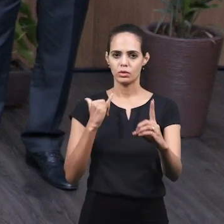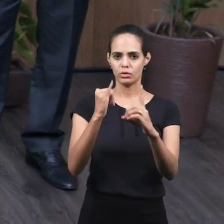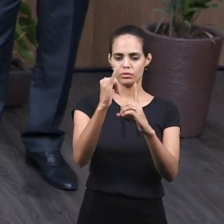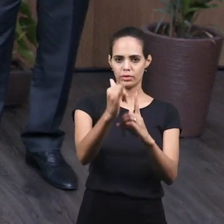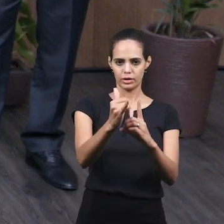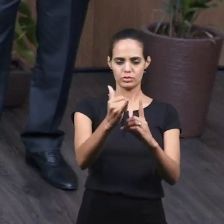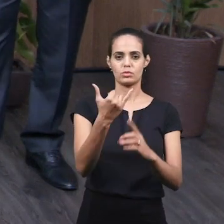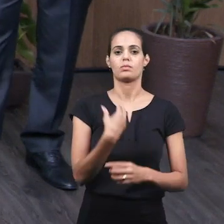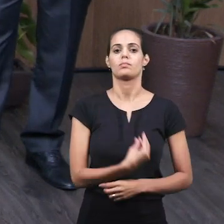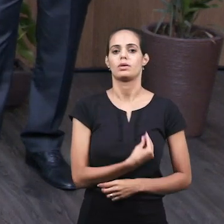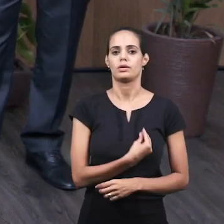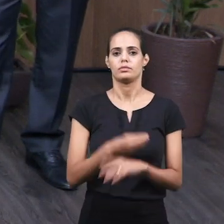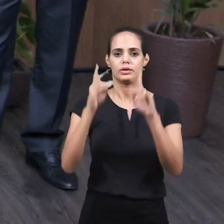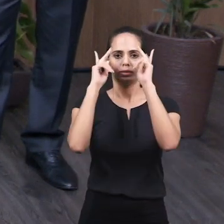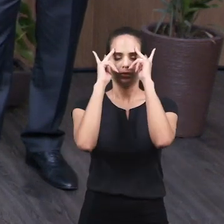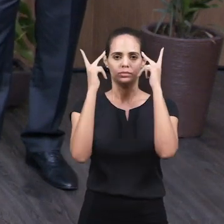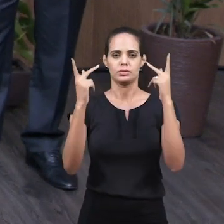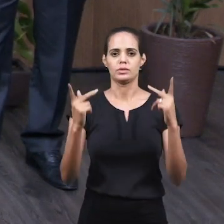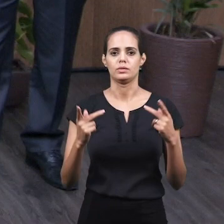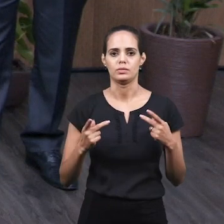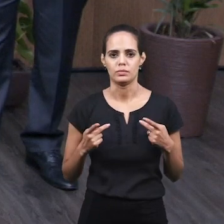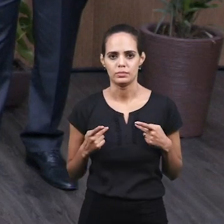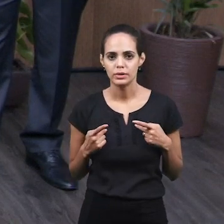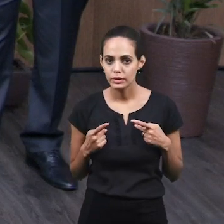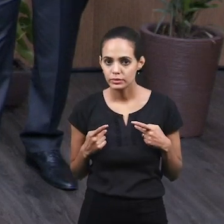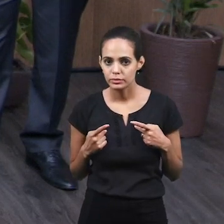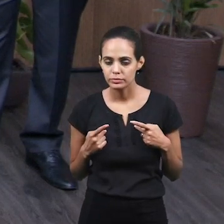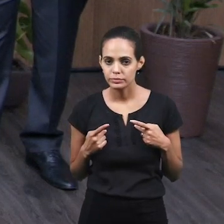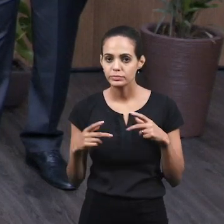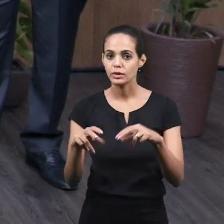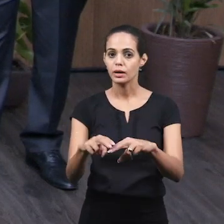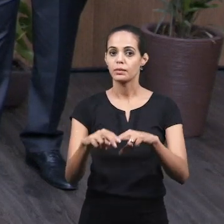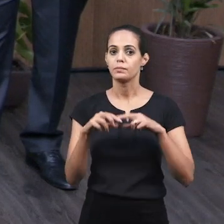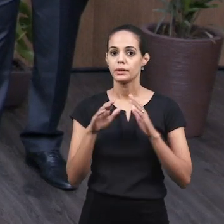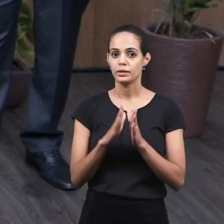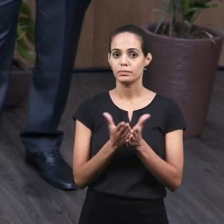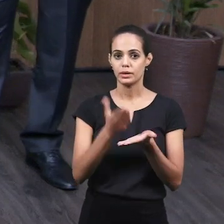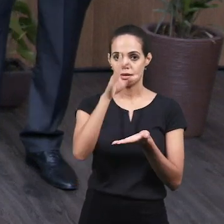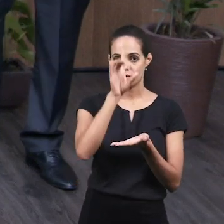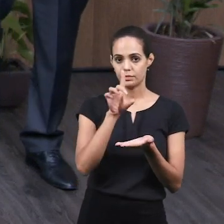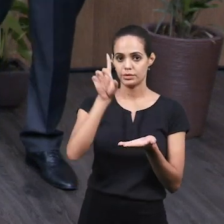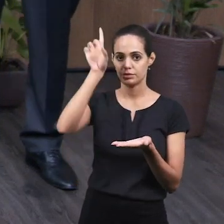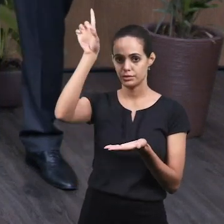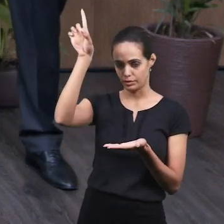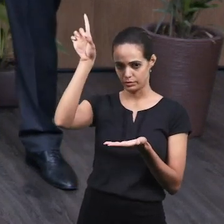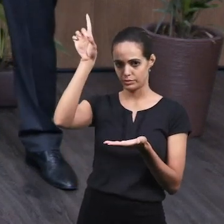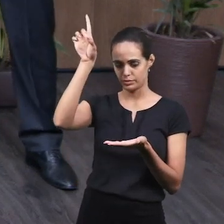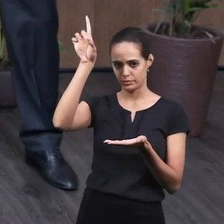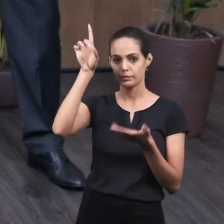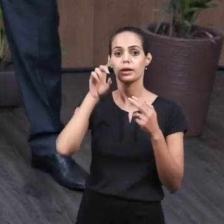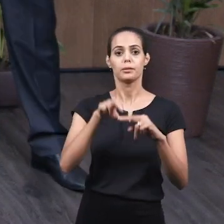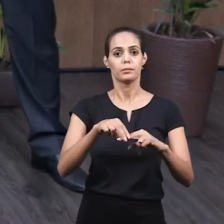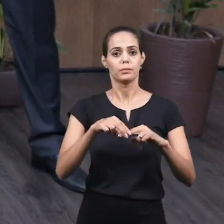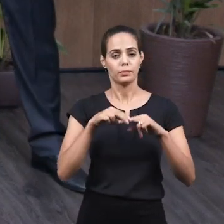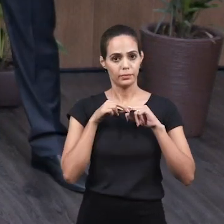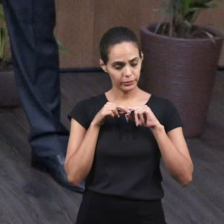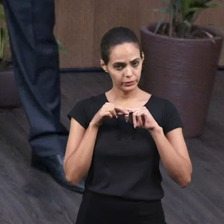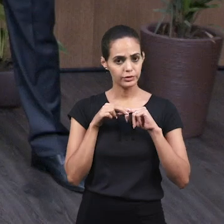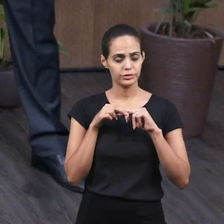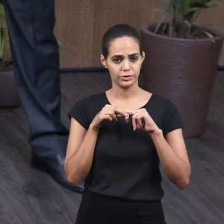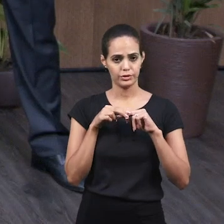l'objectif prophétique du projet de Dieu pour la vie de l'homme à travers de sa parole. Pour cette raison, connaître la